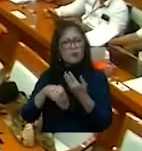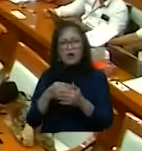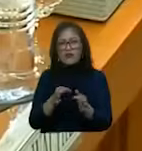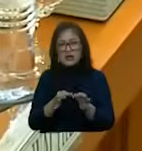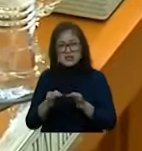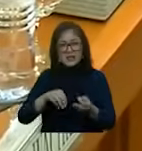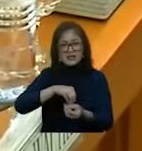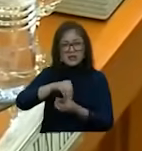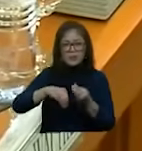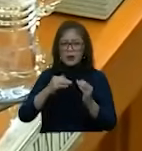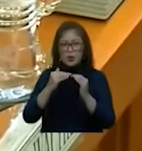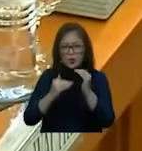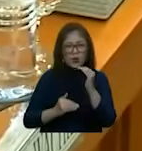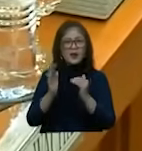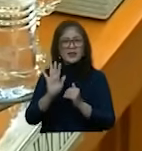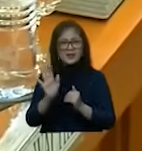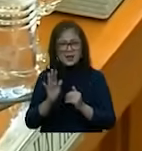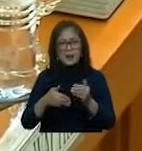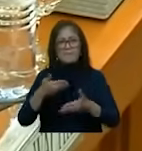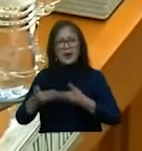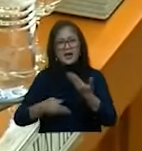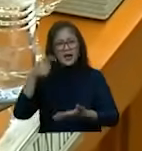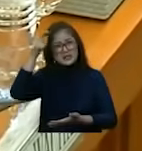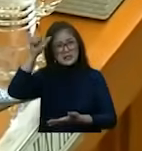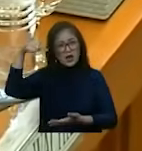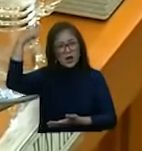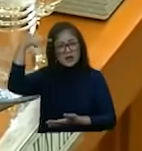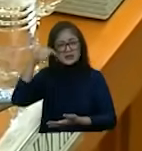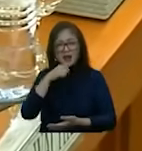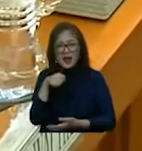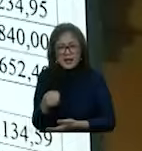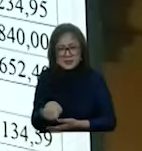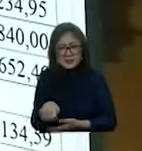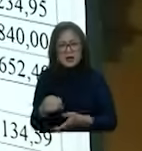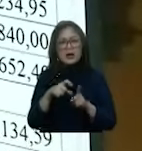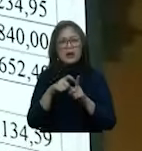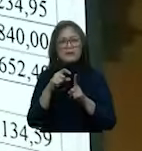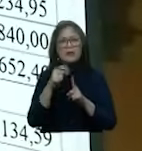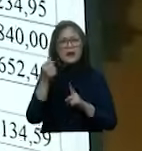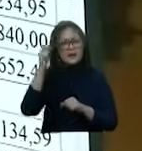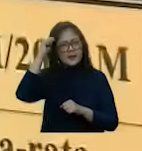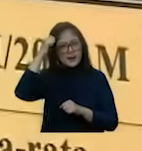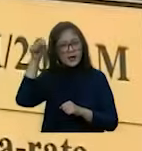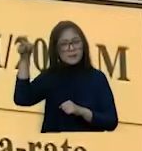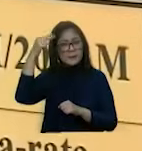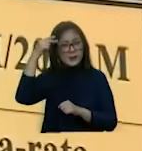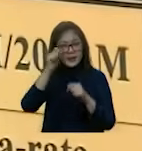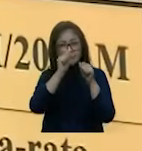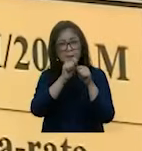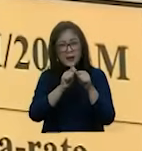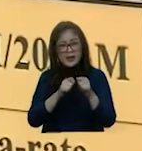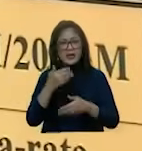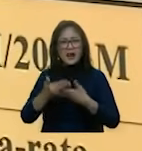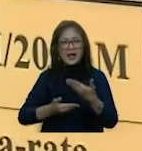dikurangi terutama pelayanan terhadap calon haji lansia DPR juga mengingatkan pemerintah untuk memperbaiki layanan haji yang